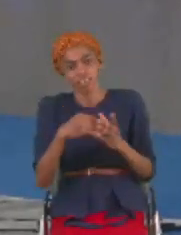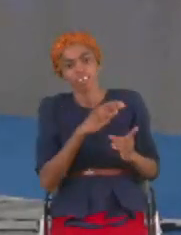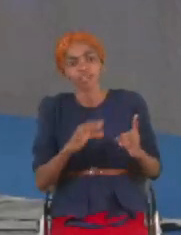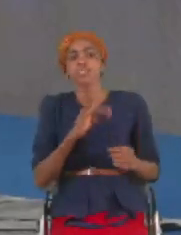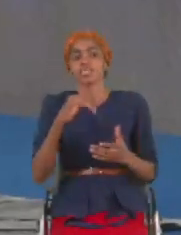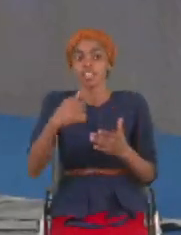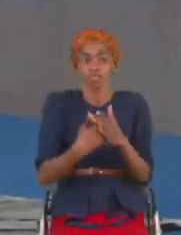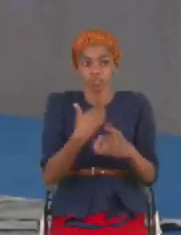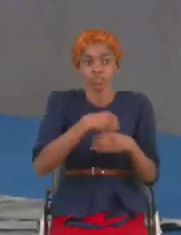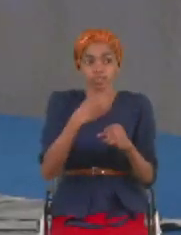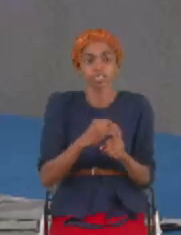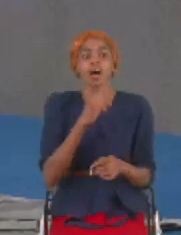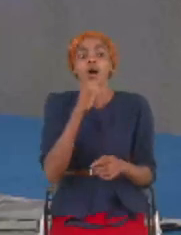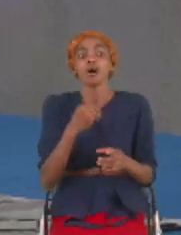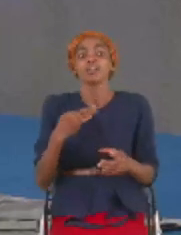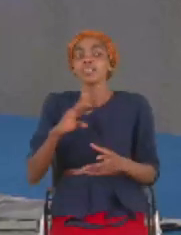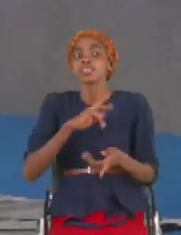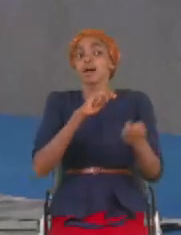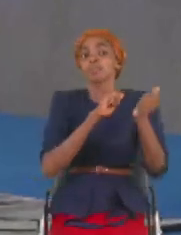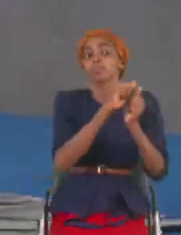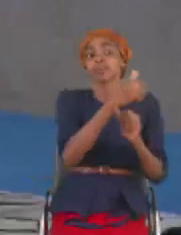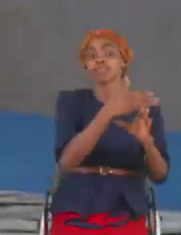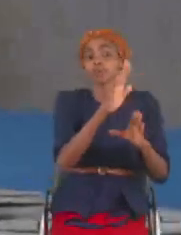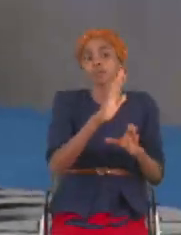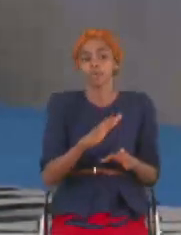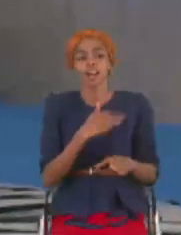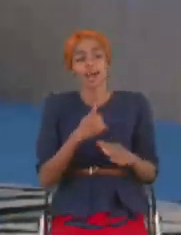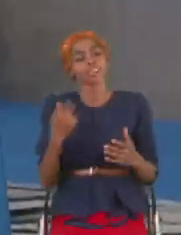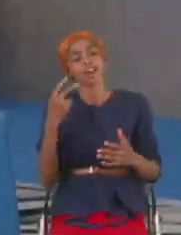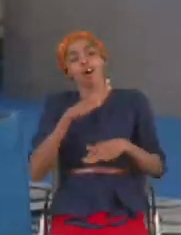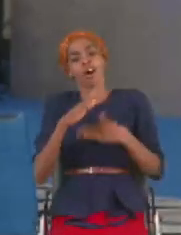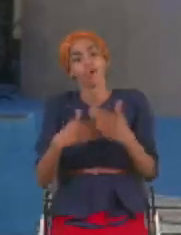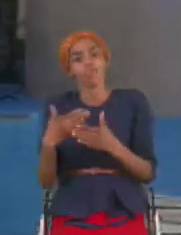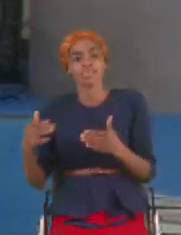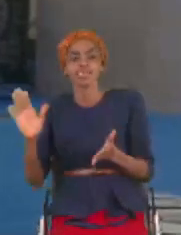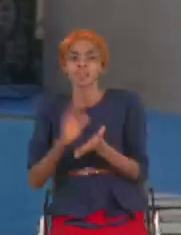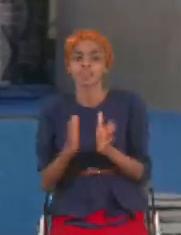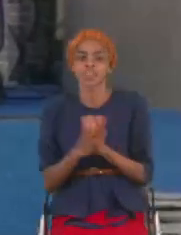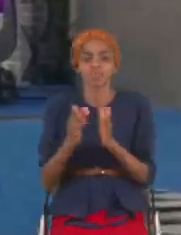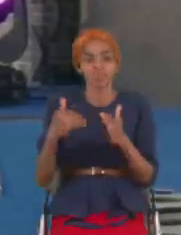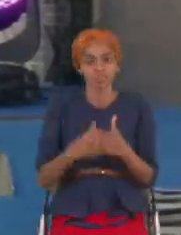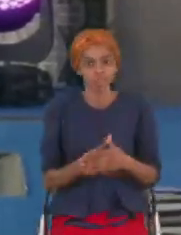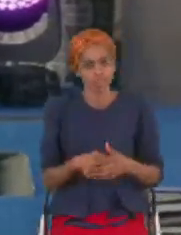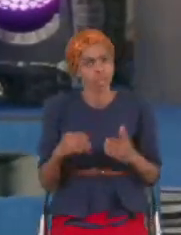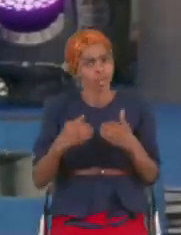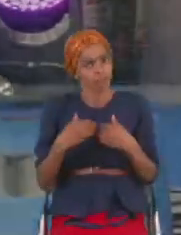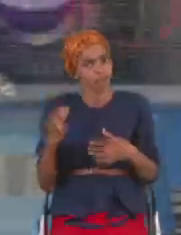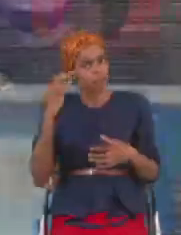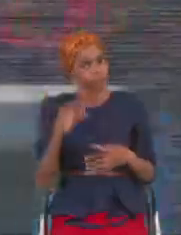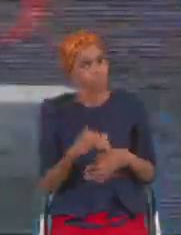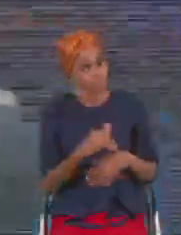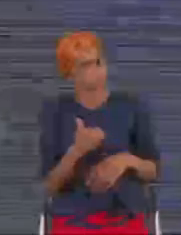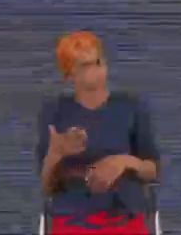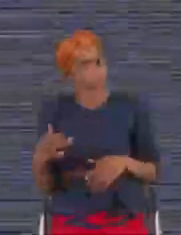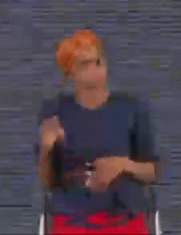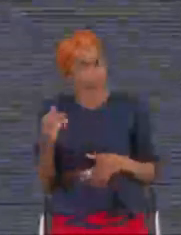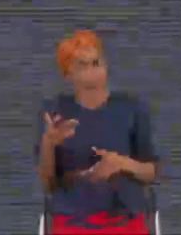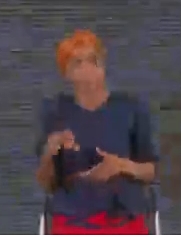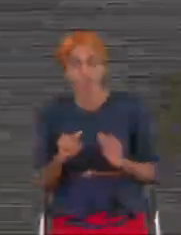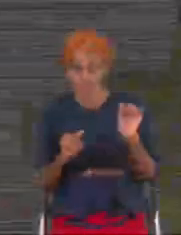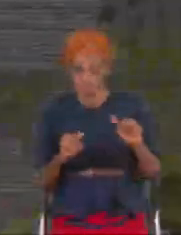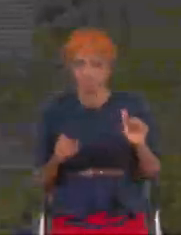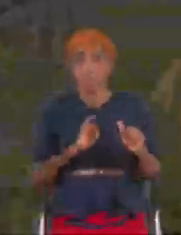les choses se sont passées et voici toutes choses sont devenues nouvelle est ce que tu entends d autres choses où j'ai